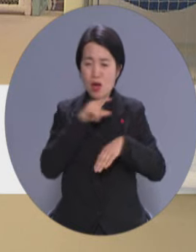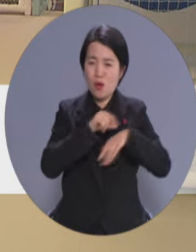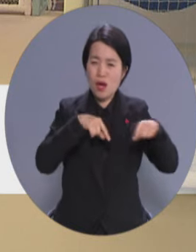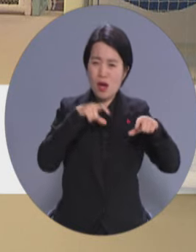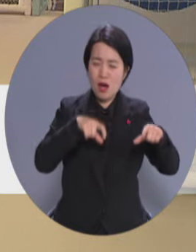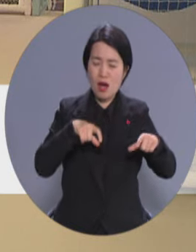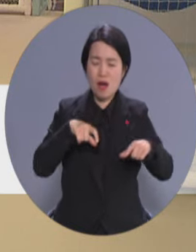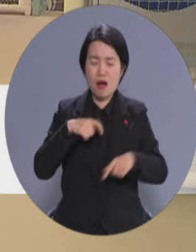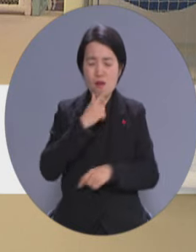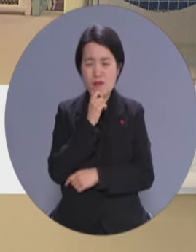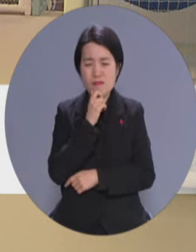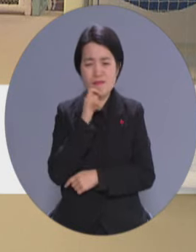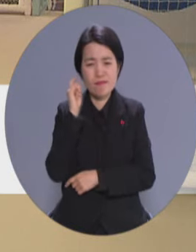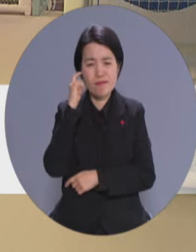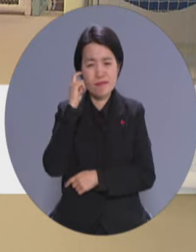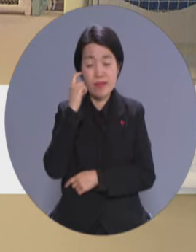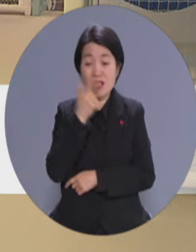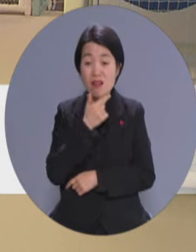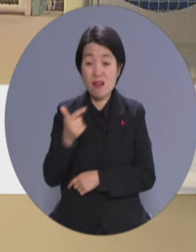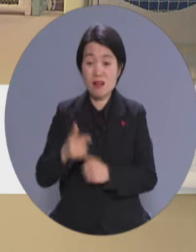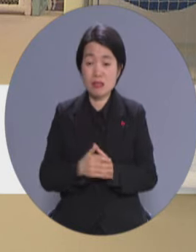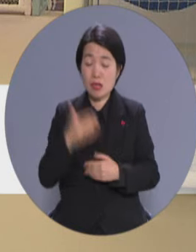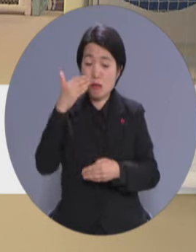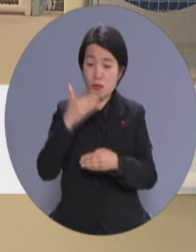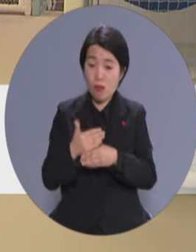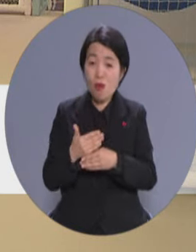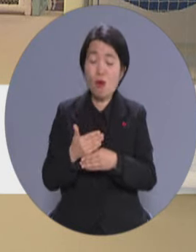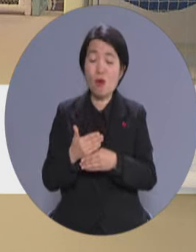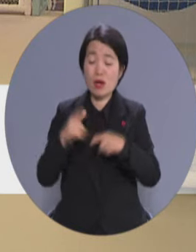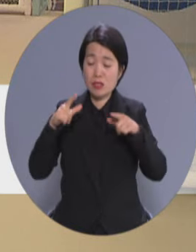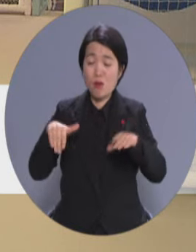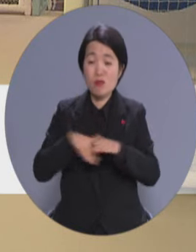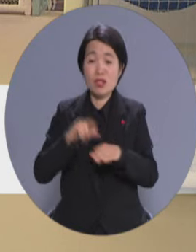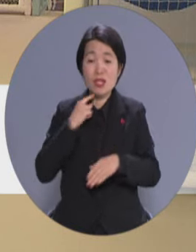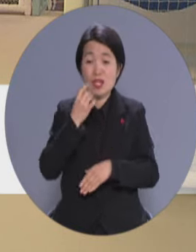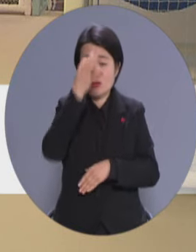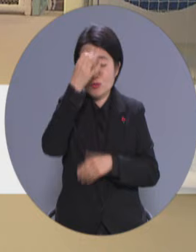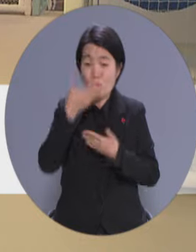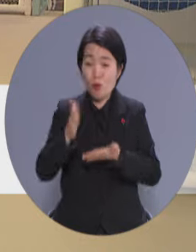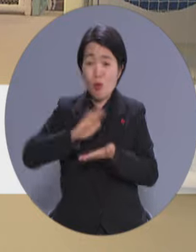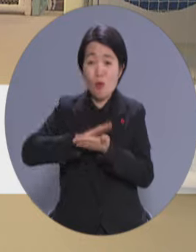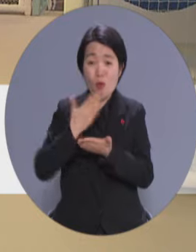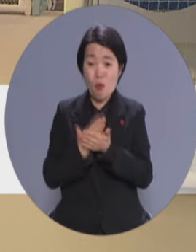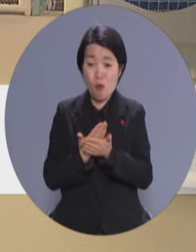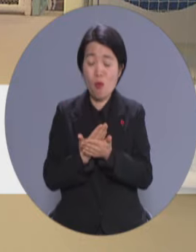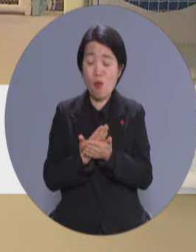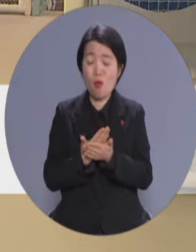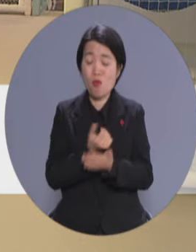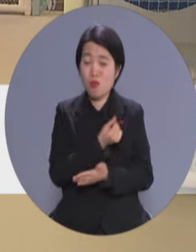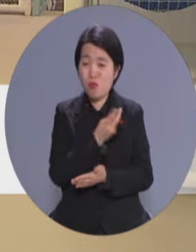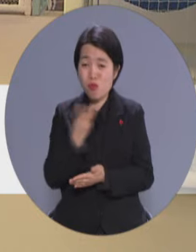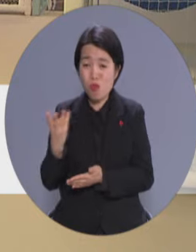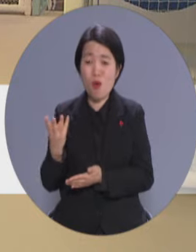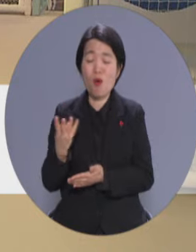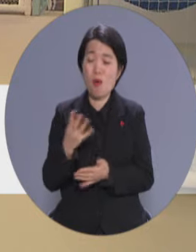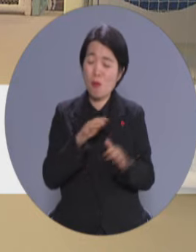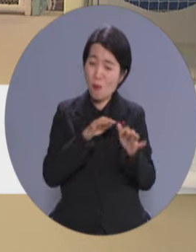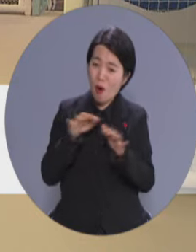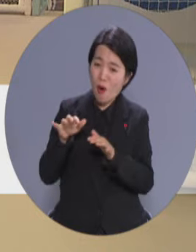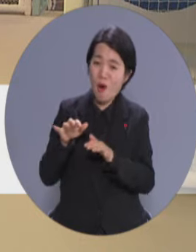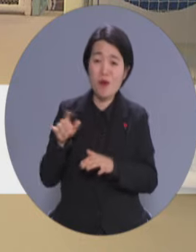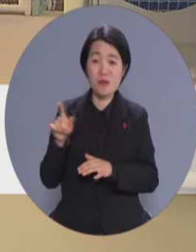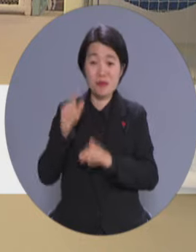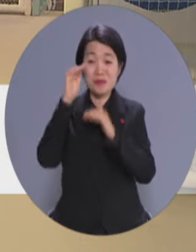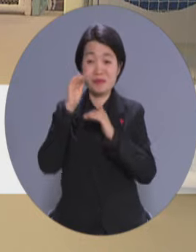깊어지고 있는데요. 방치됐던 폐교가 주민들을 위한 문화예술 공간으로 잇따라 바뀌면서 새롭게 조명받고